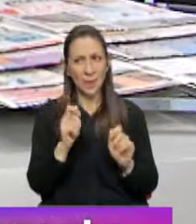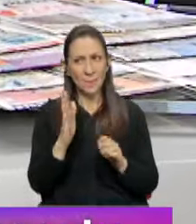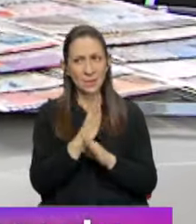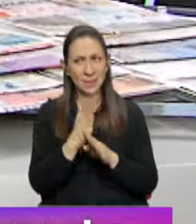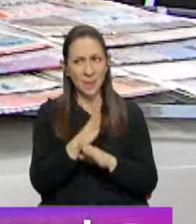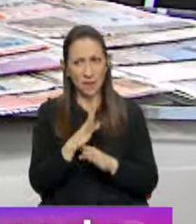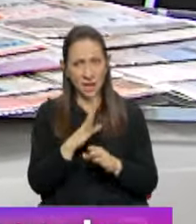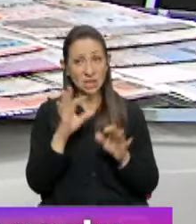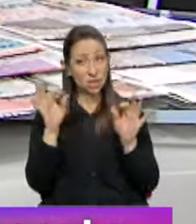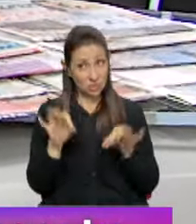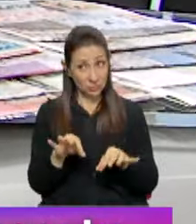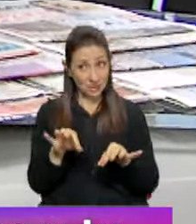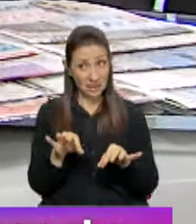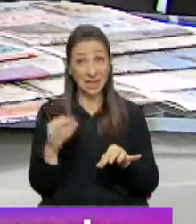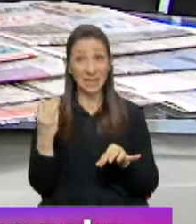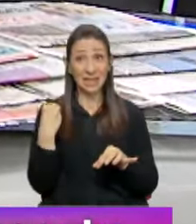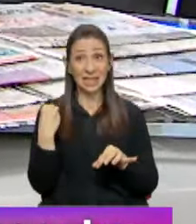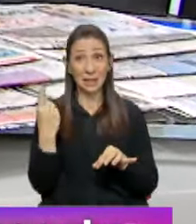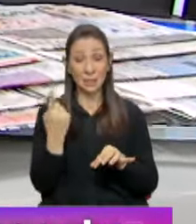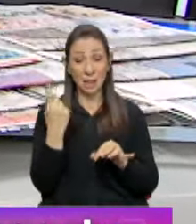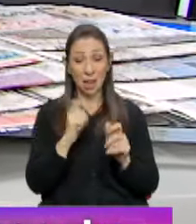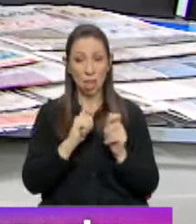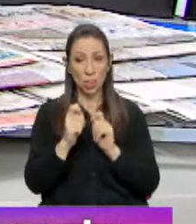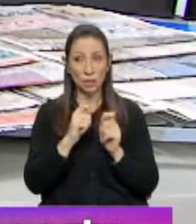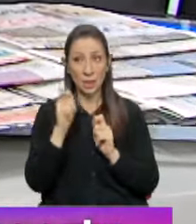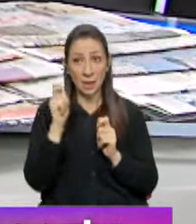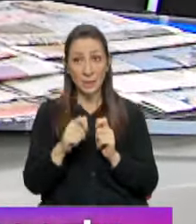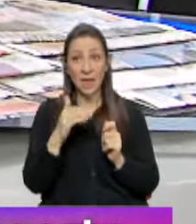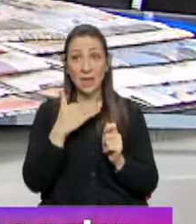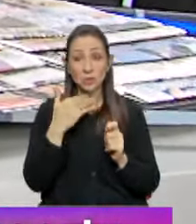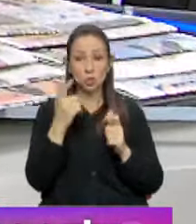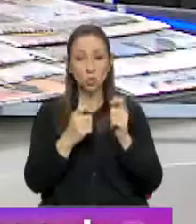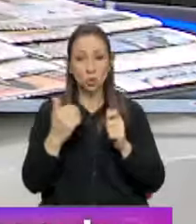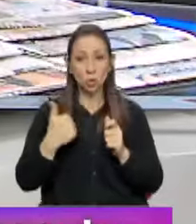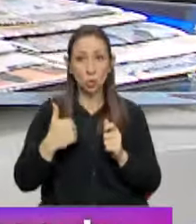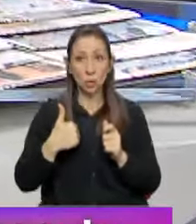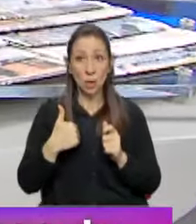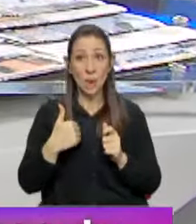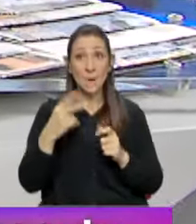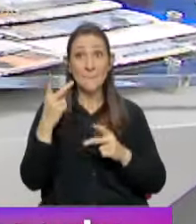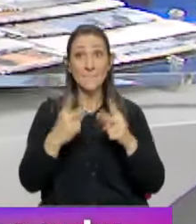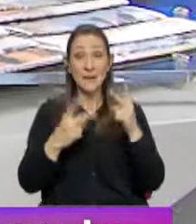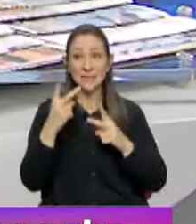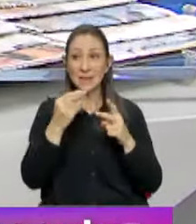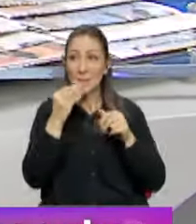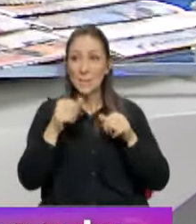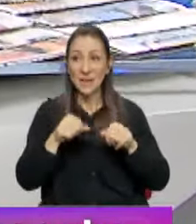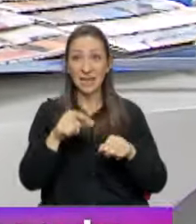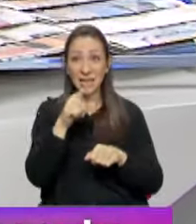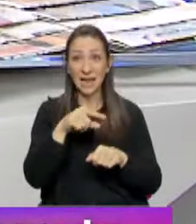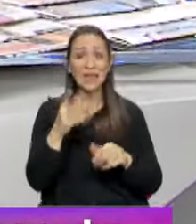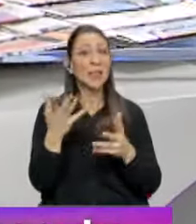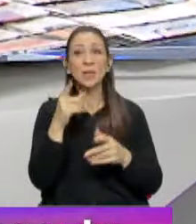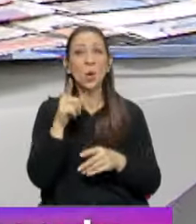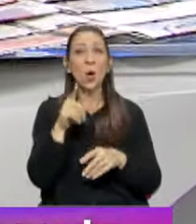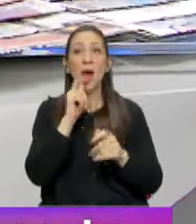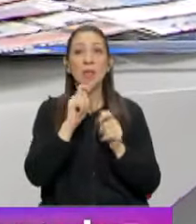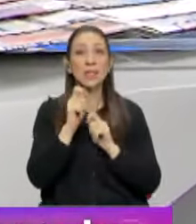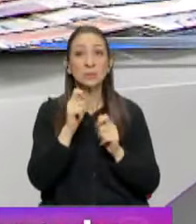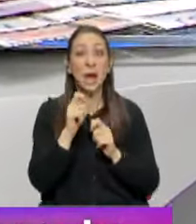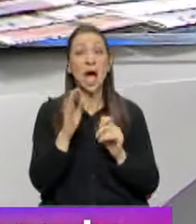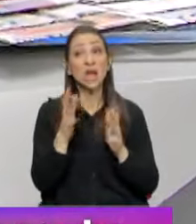oldu. Şimdi yeni bir anlaşma daha yaptı Et ve Süt Kurumu bazı marketlerle. Nedir o